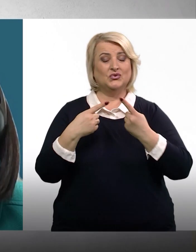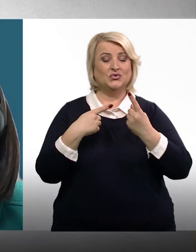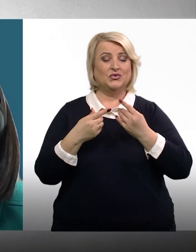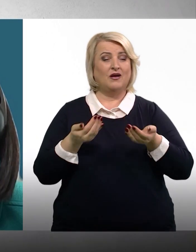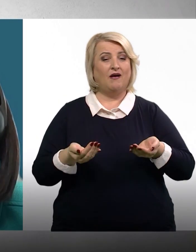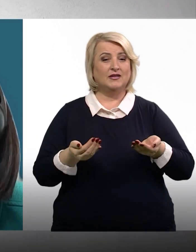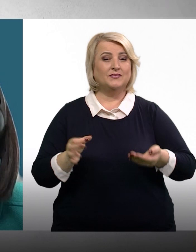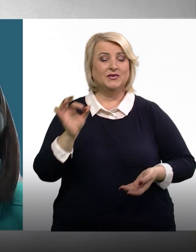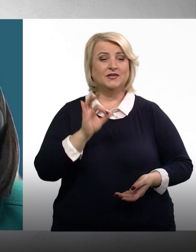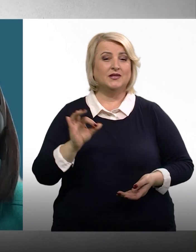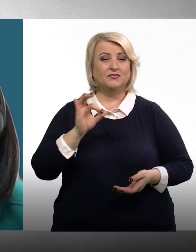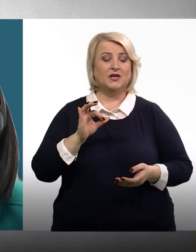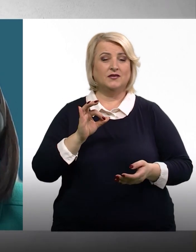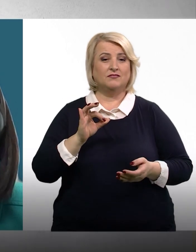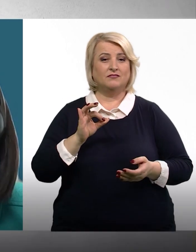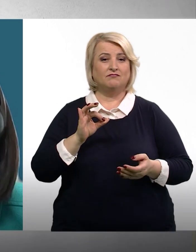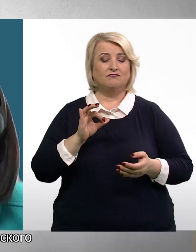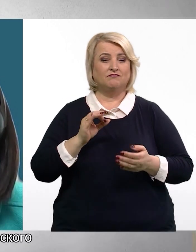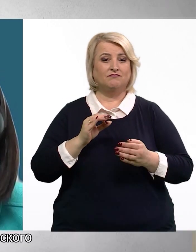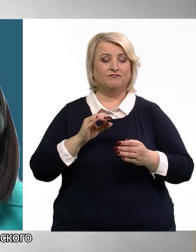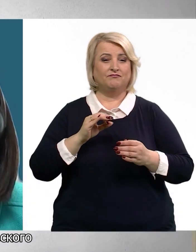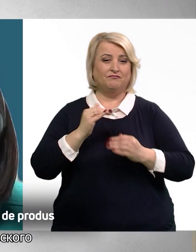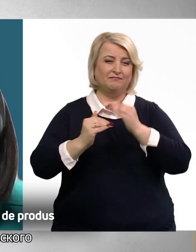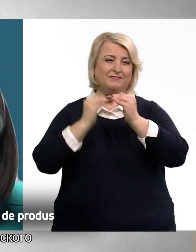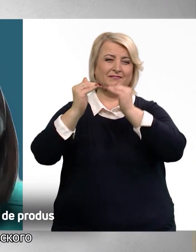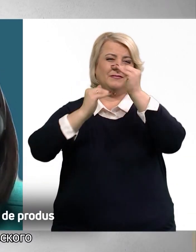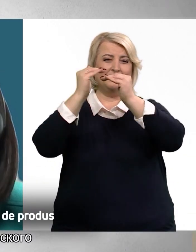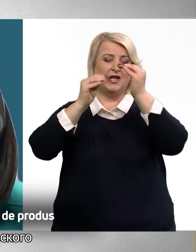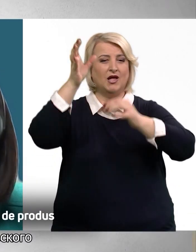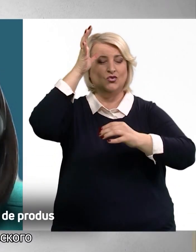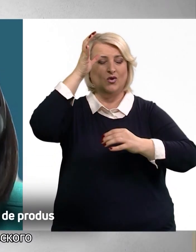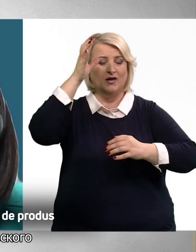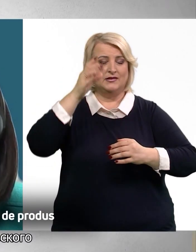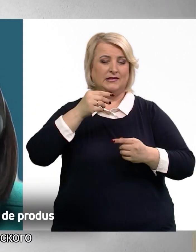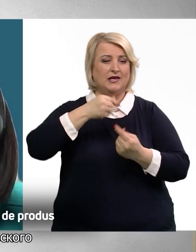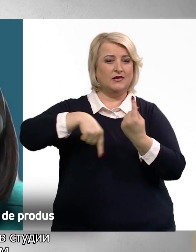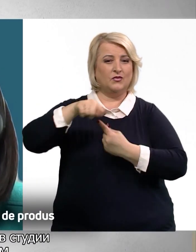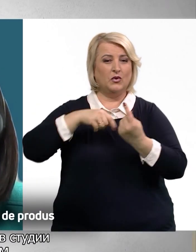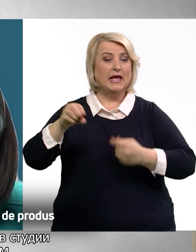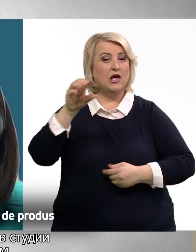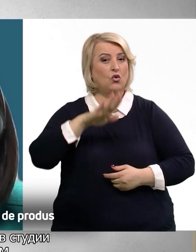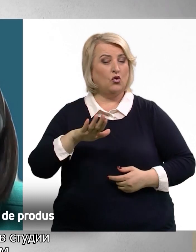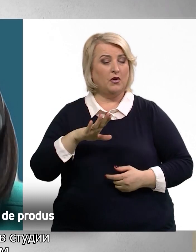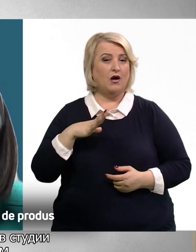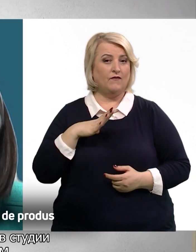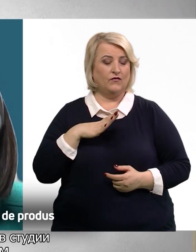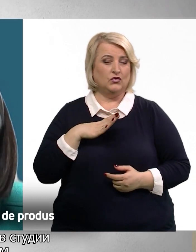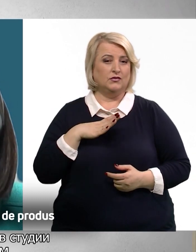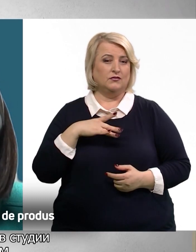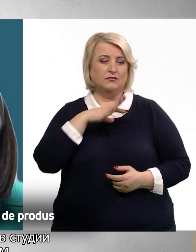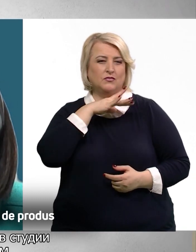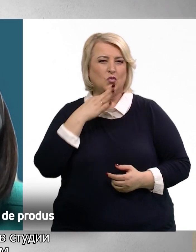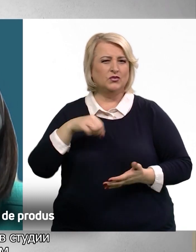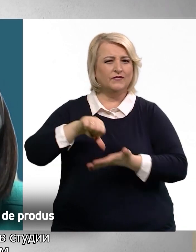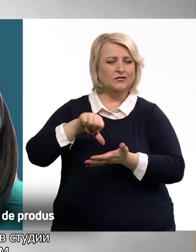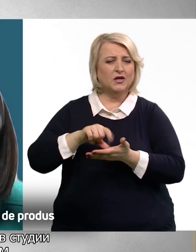discutăm astăzi despre evoluția educației antreprenoriale în Europa. Am avut suficiente